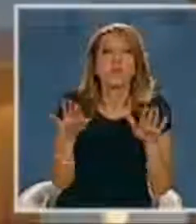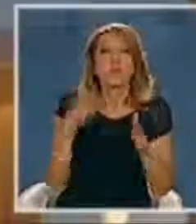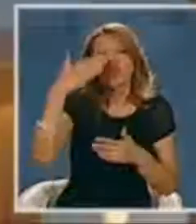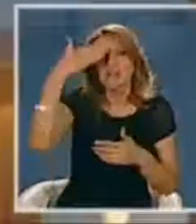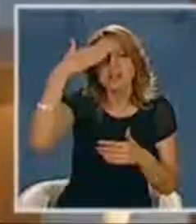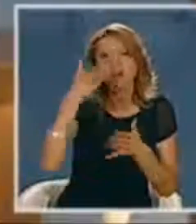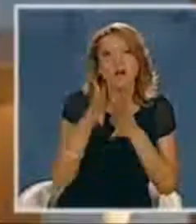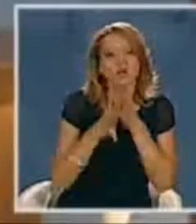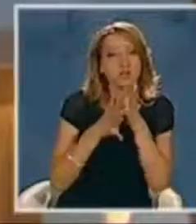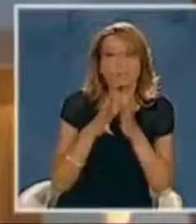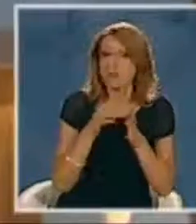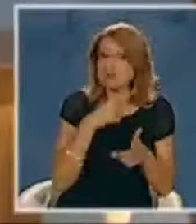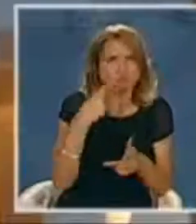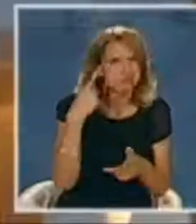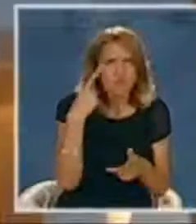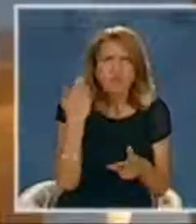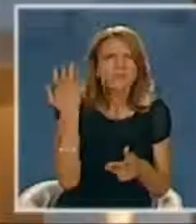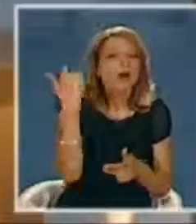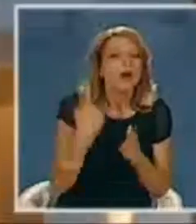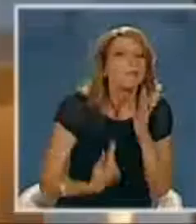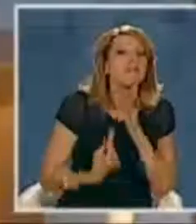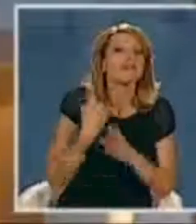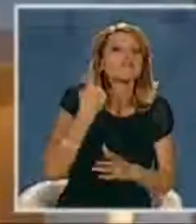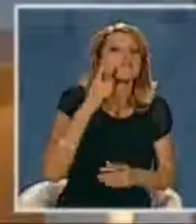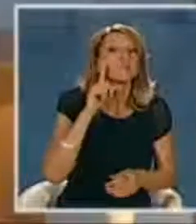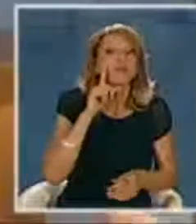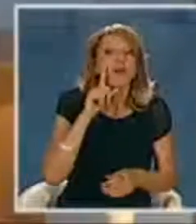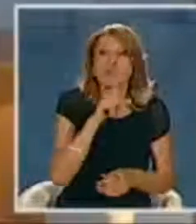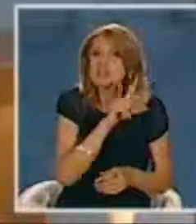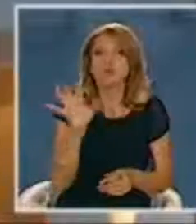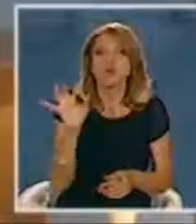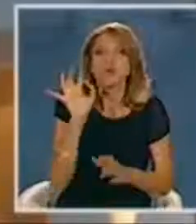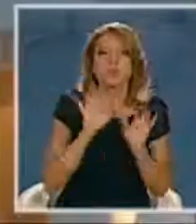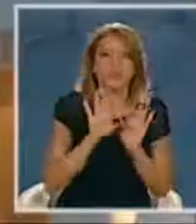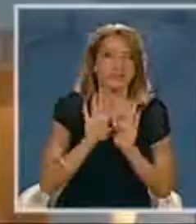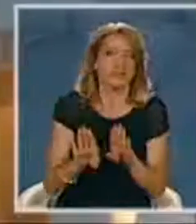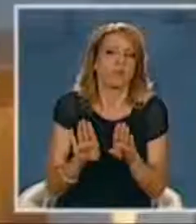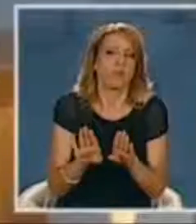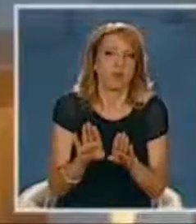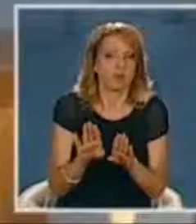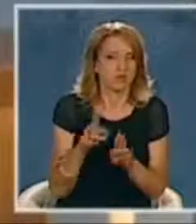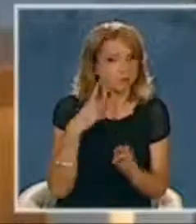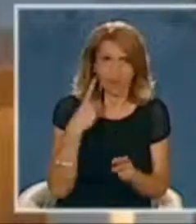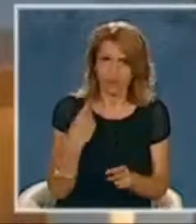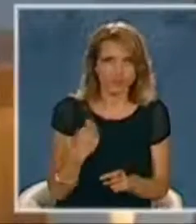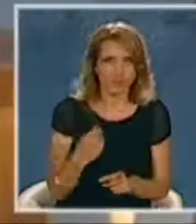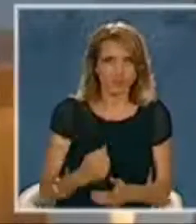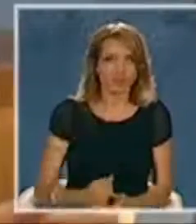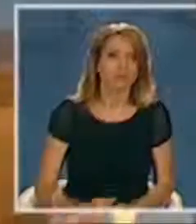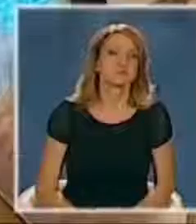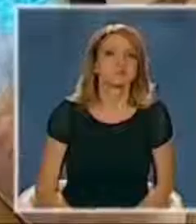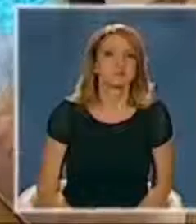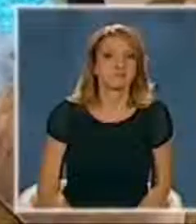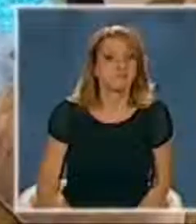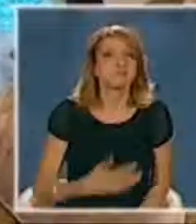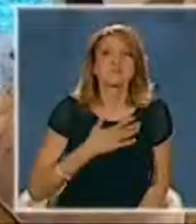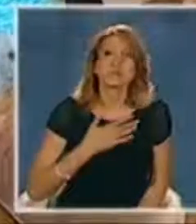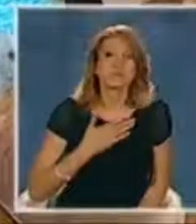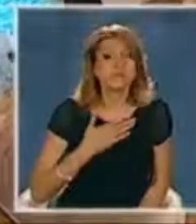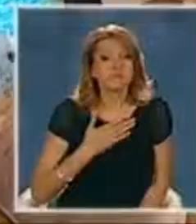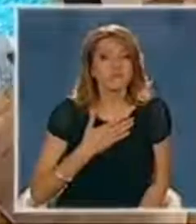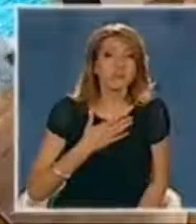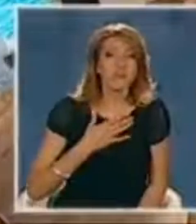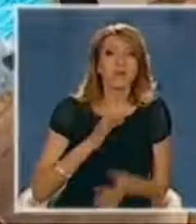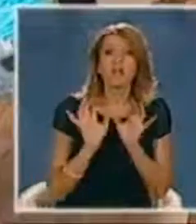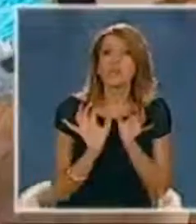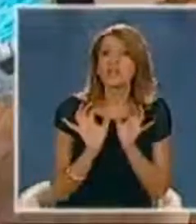Помниш ли първият човек, на който 100% помогна? Ами... Здравословно. Ами сега... Имало и такива